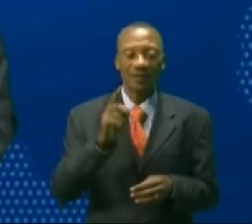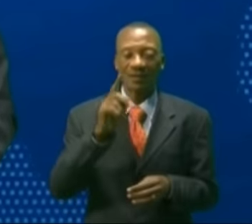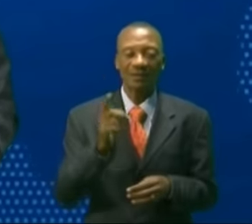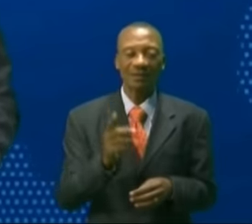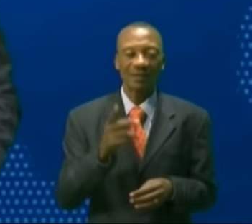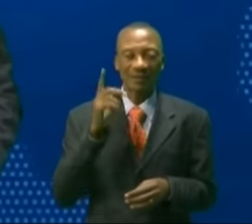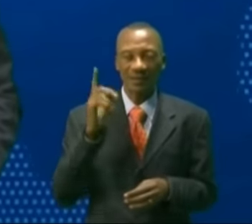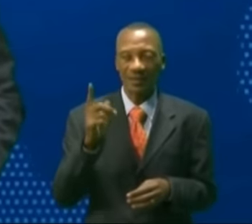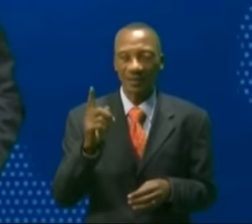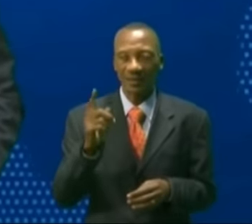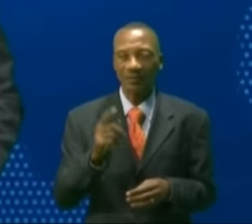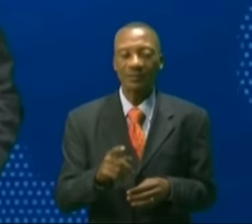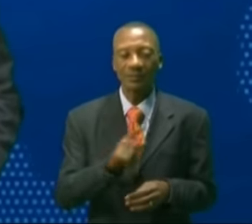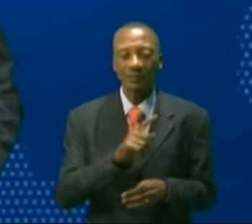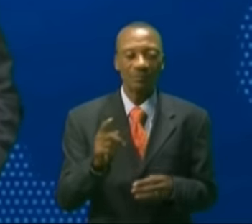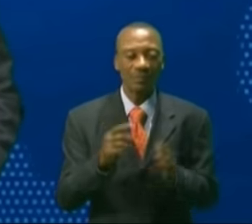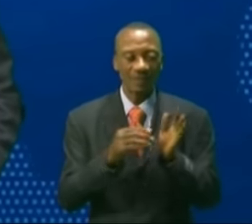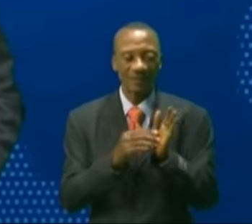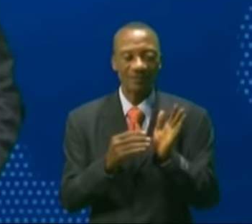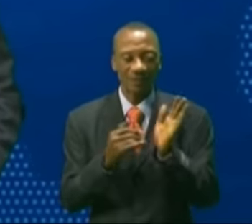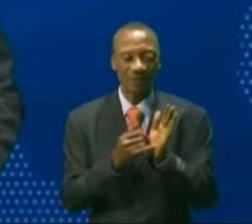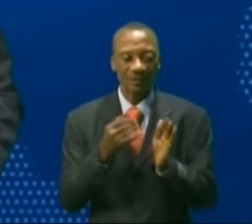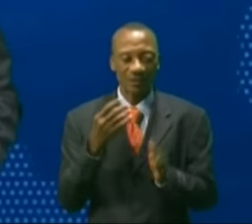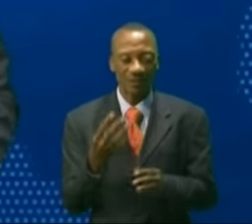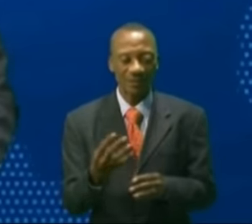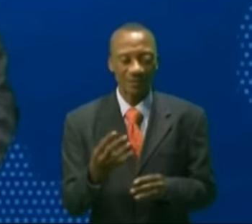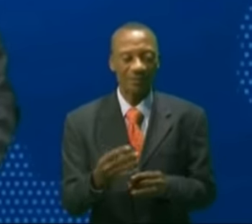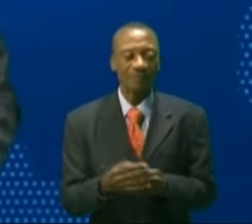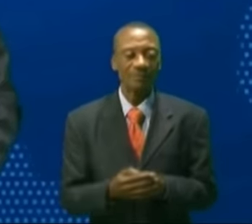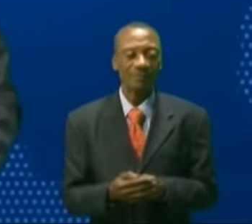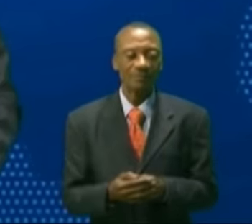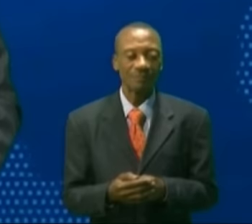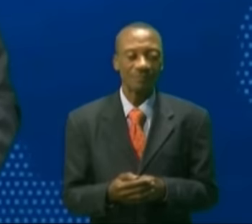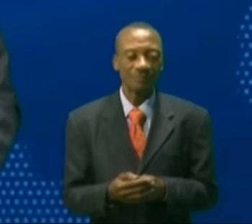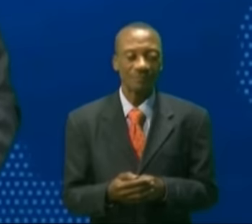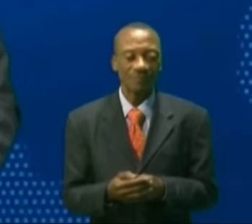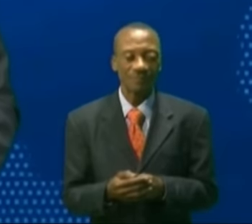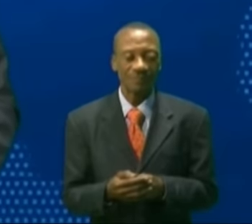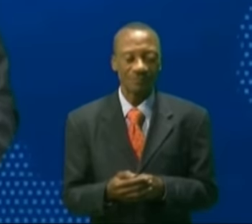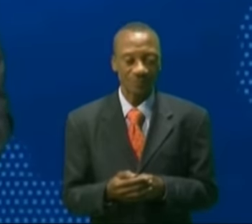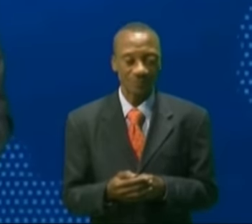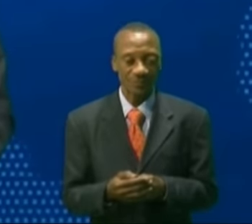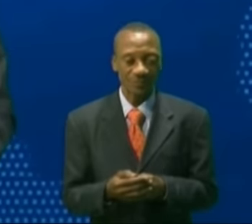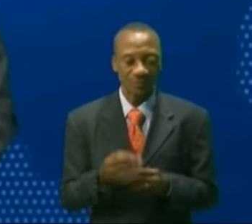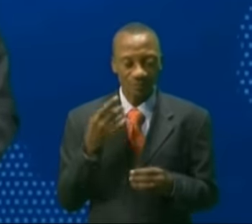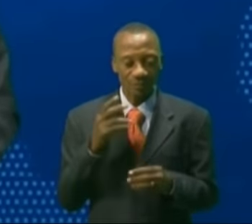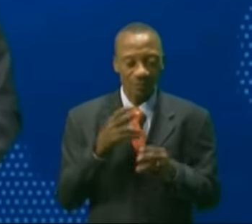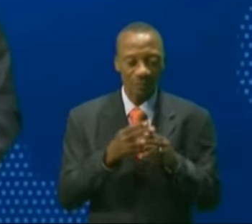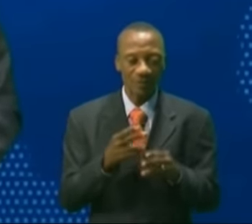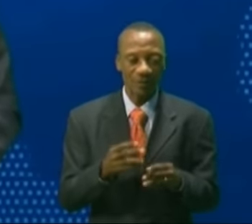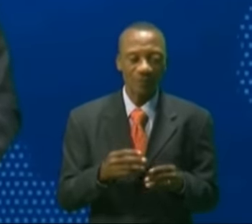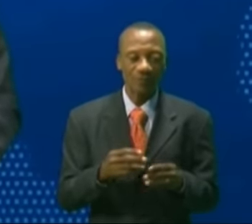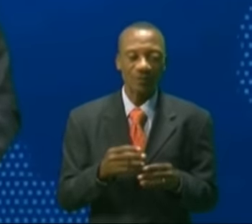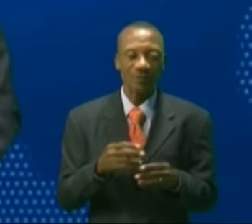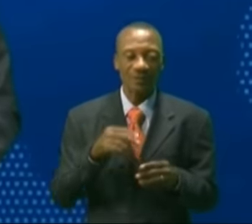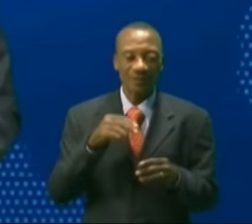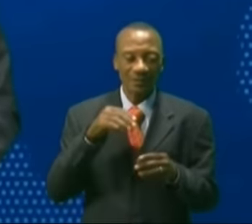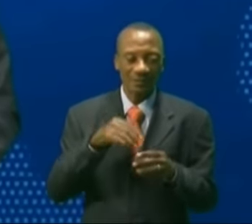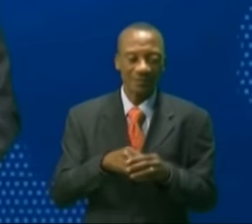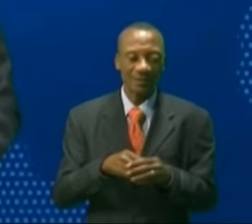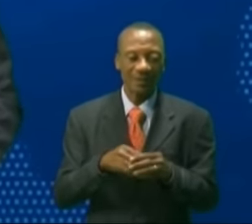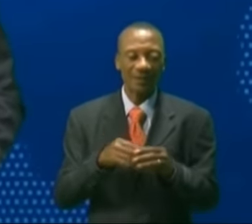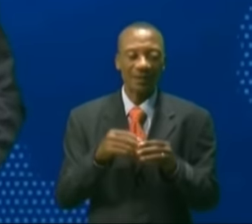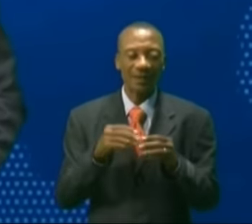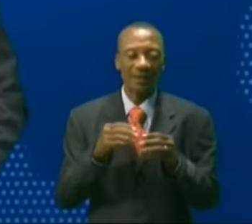11 mai 1964 instituant la croix de la bravoure militaire, spécialement en ses articles